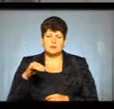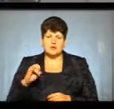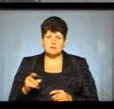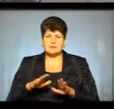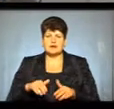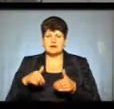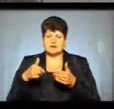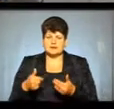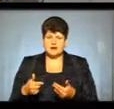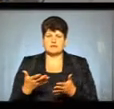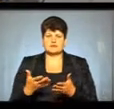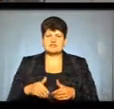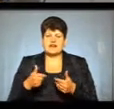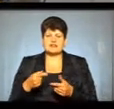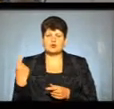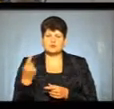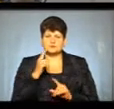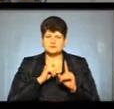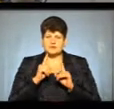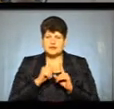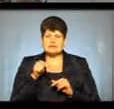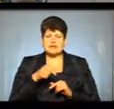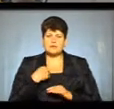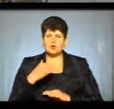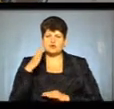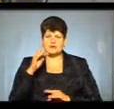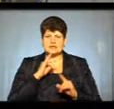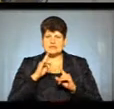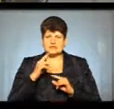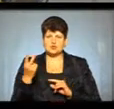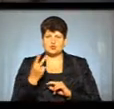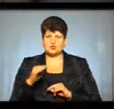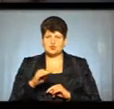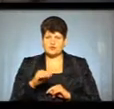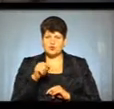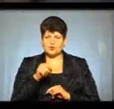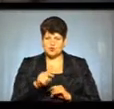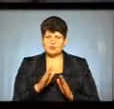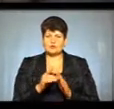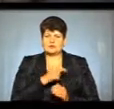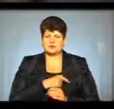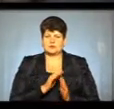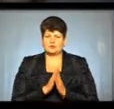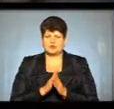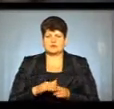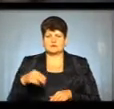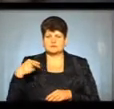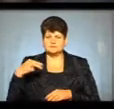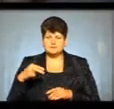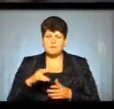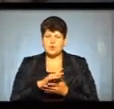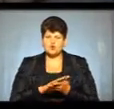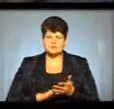президента звернення від облради, за яке проголосували на сесії 2 жовтня. У ньому депутати закликають главу держави продовжити мораторій на продаж землі